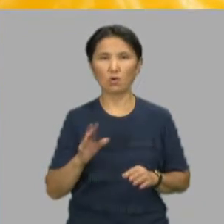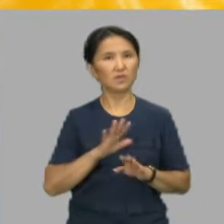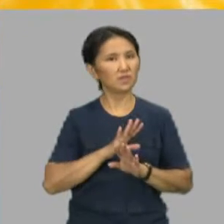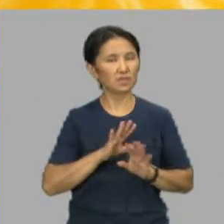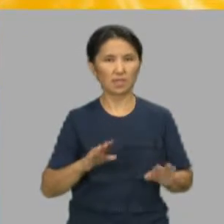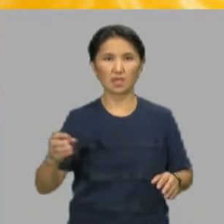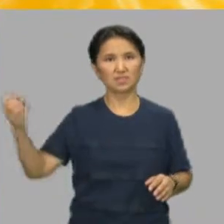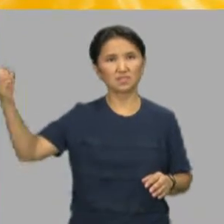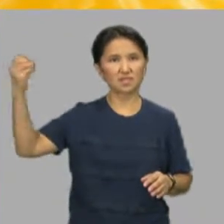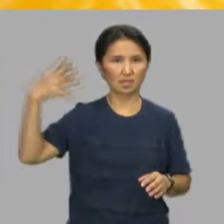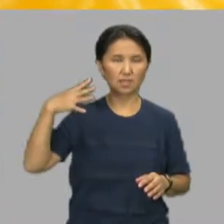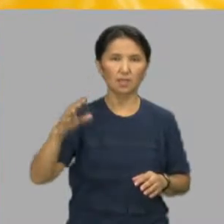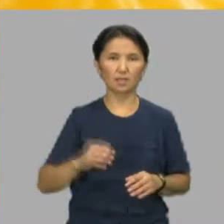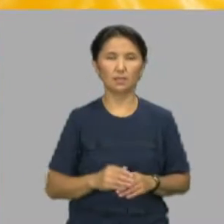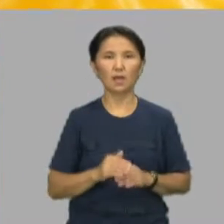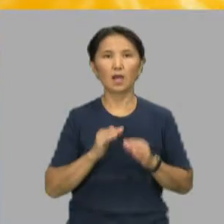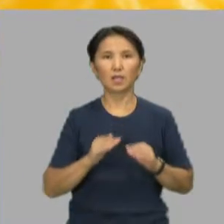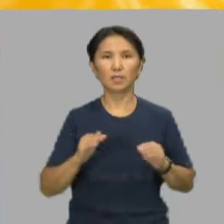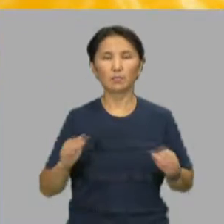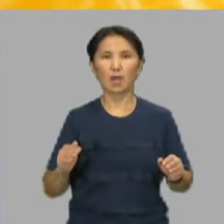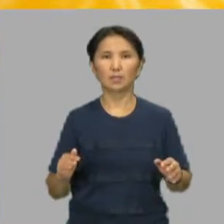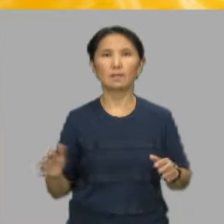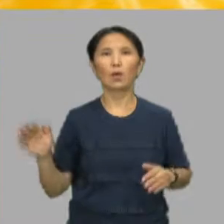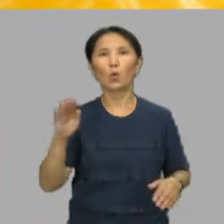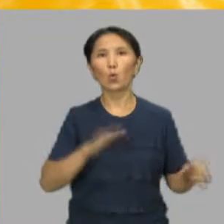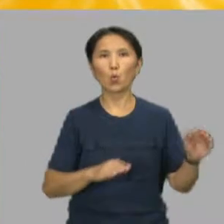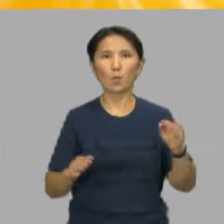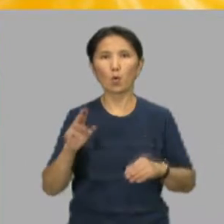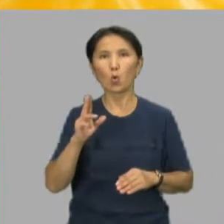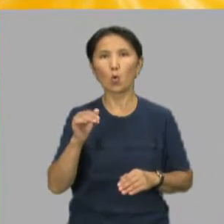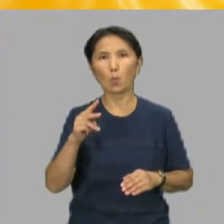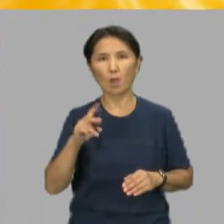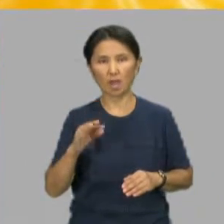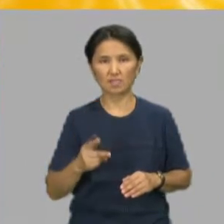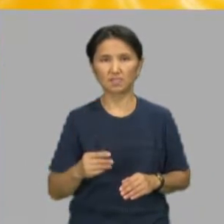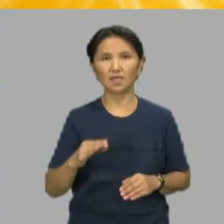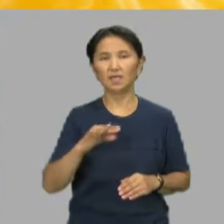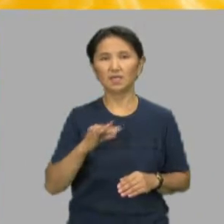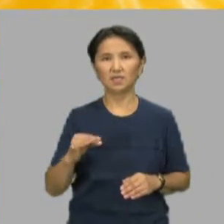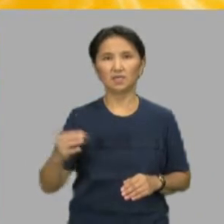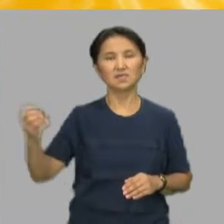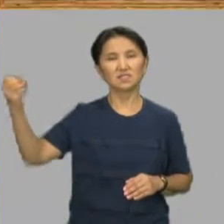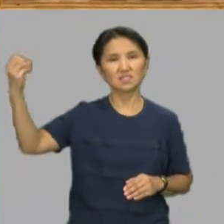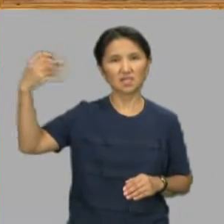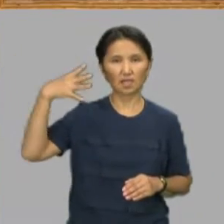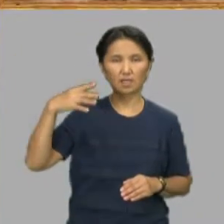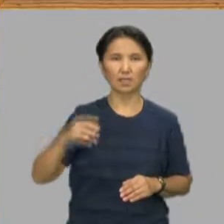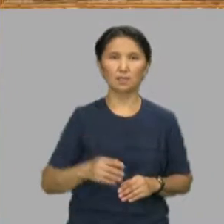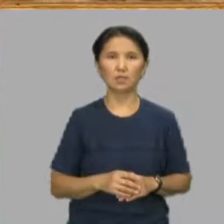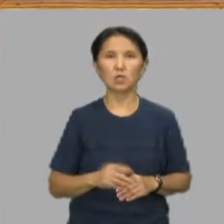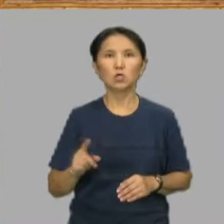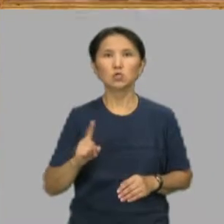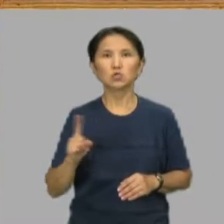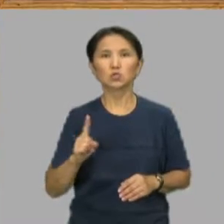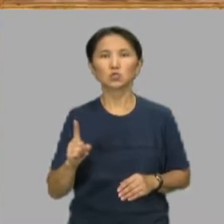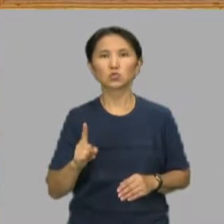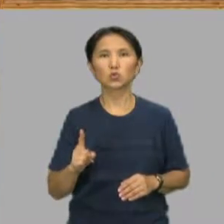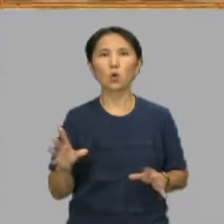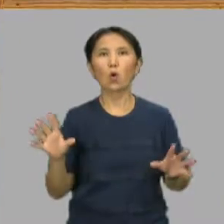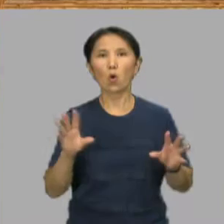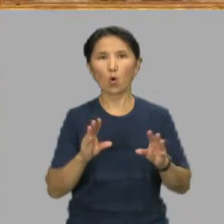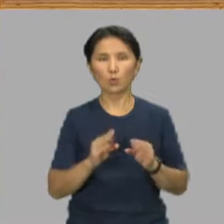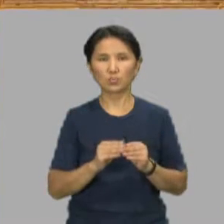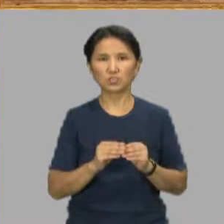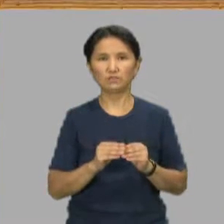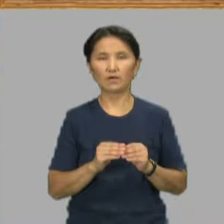не загорали. Ребята купались и загорали. Что общего